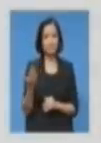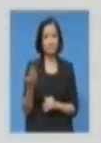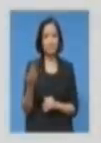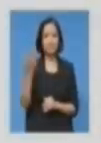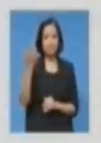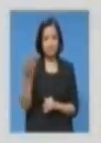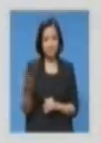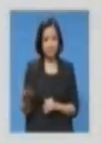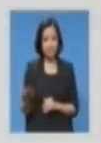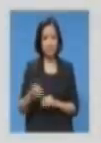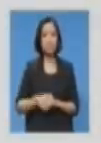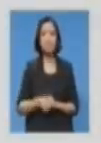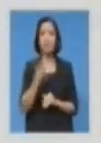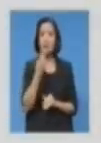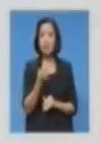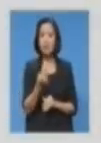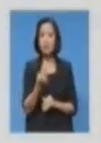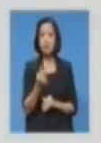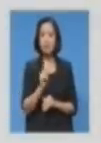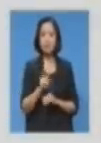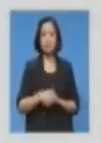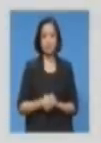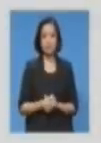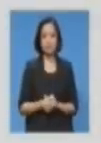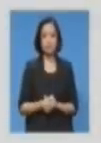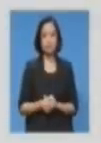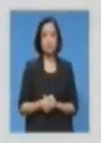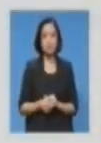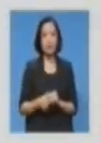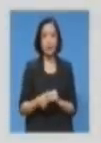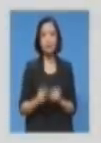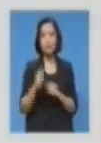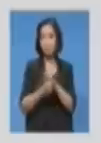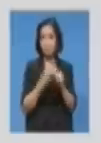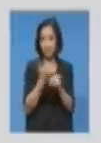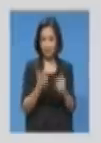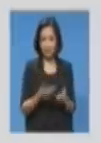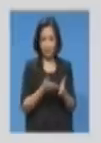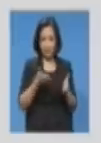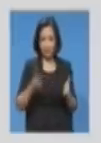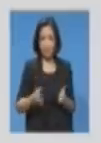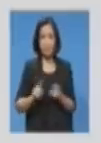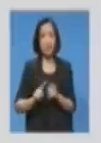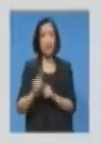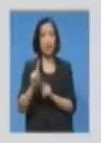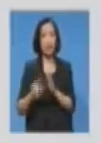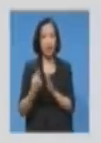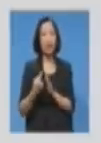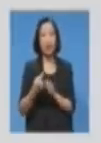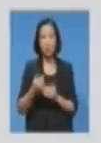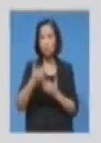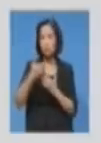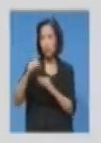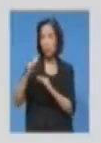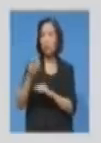ะฮะจะเห็นว่าในไตรมาสแรกของปีนี้เนี่ยการส่งออกของเราหดตัวลงนะฮะซึ่งการห